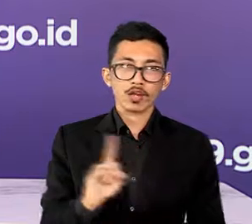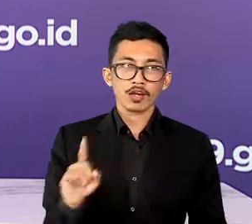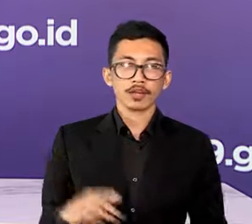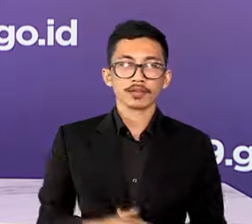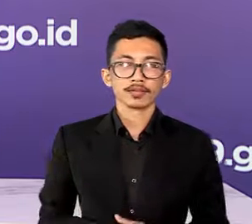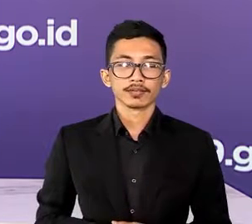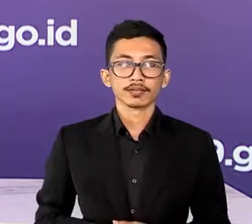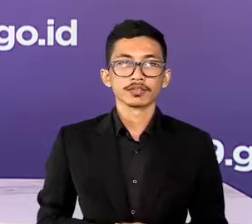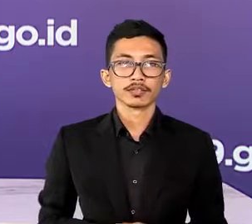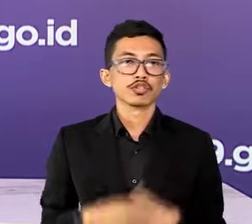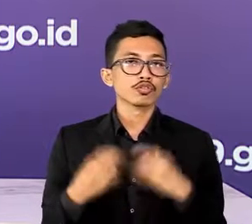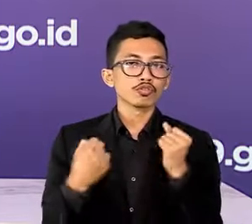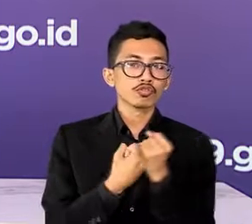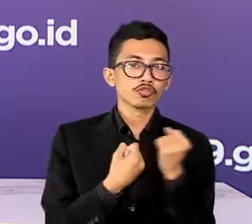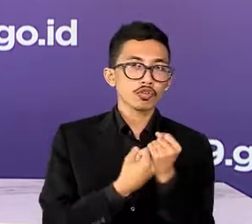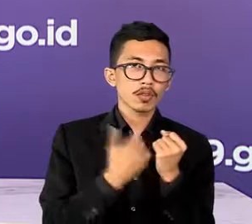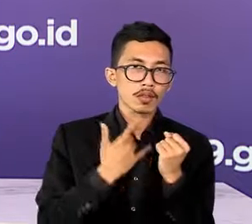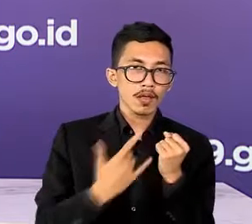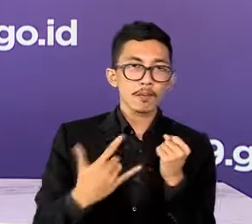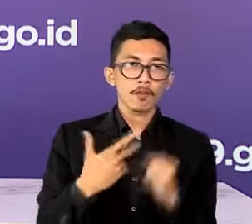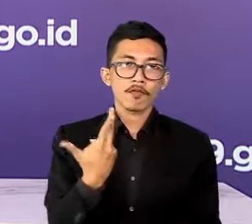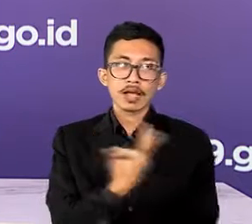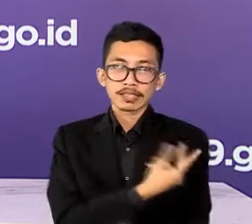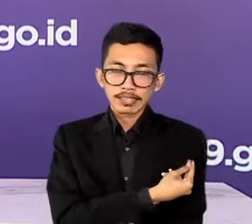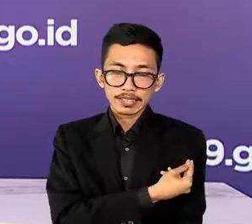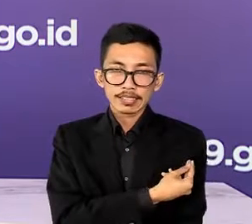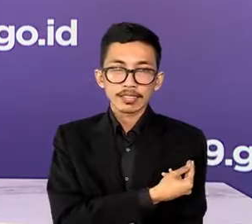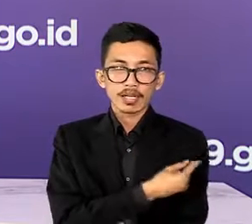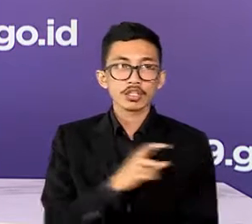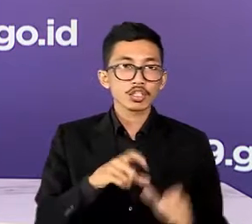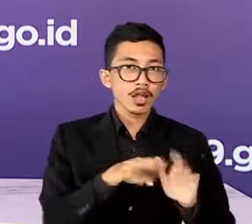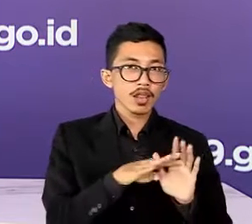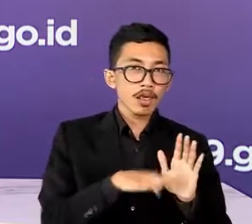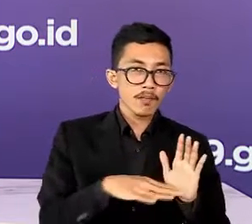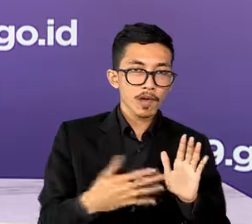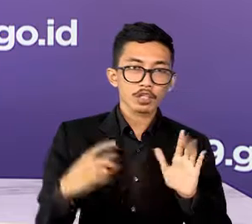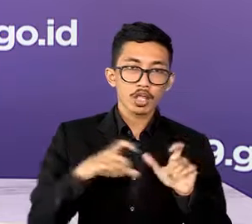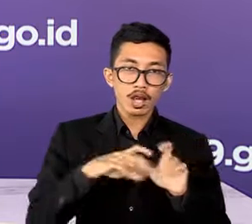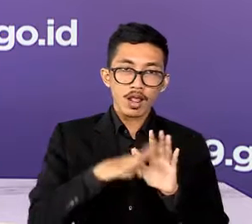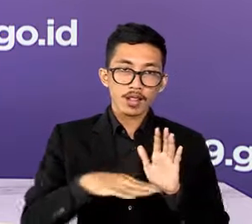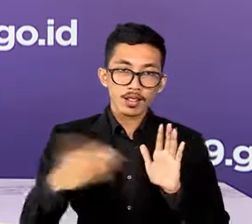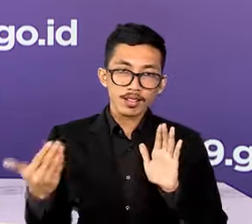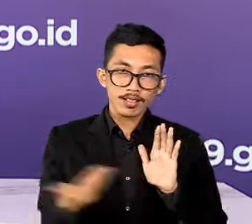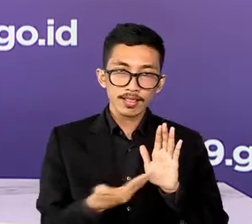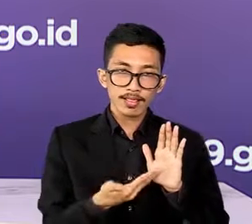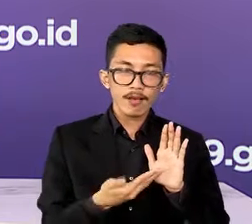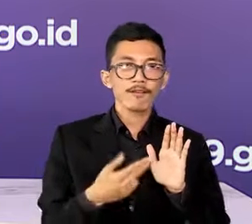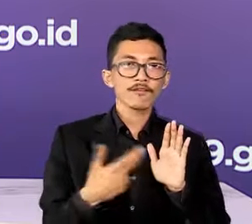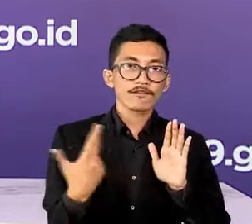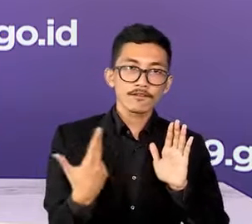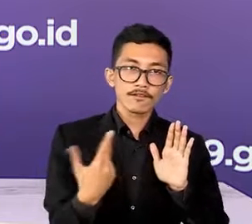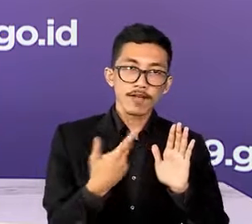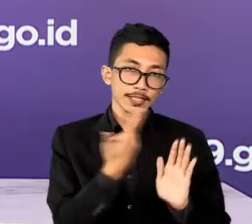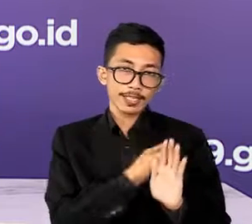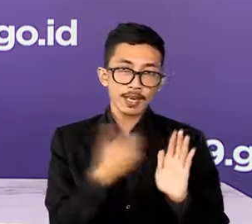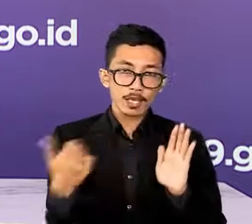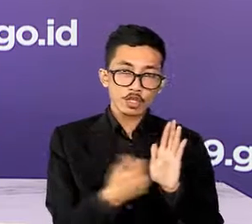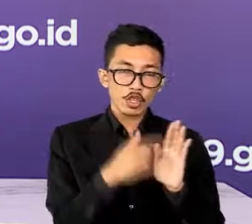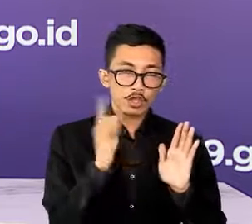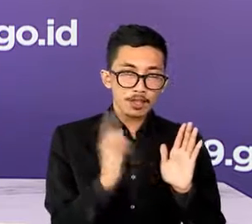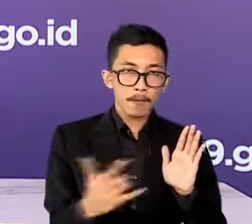mendukung dan proaktif mengikuti vaksinasi dengan syarat memenuhi seluruh persyaratan fraksinasi dan dilakukan